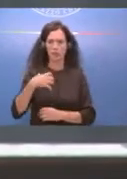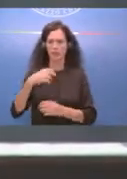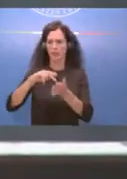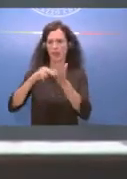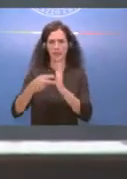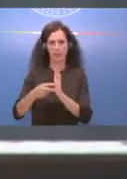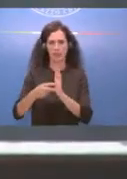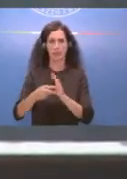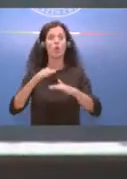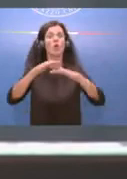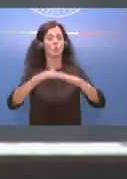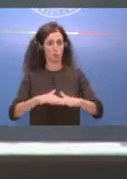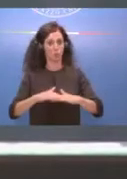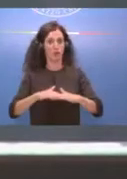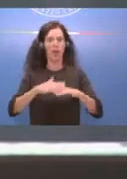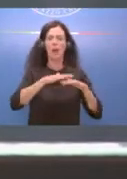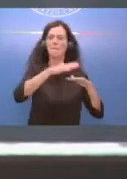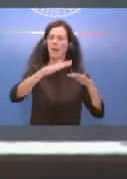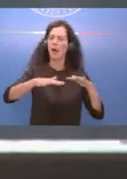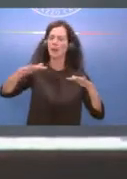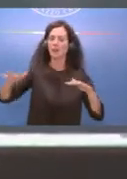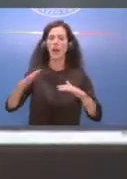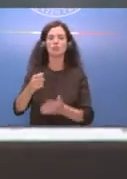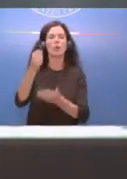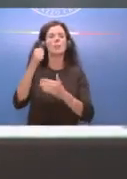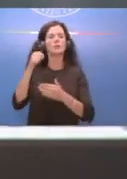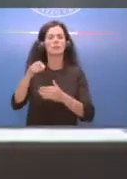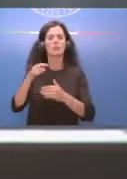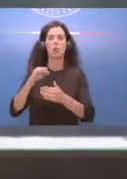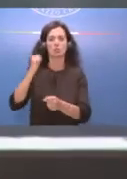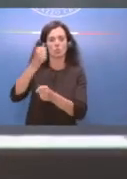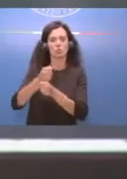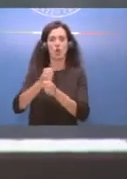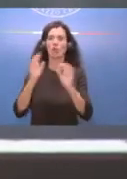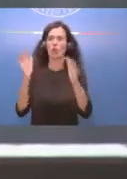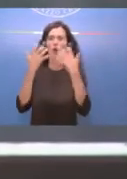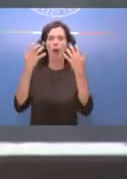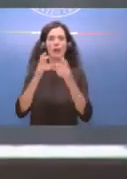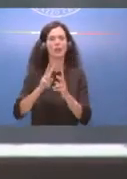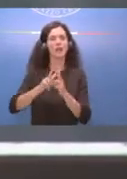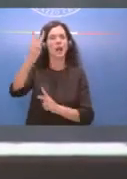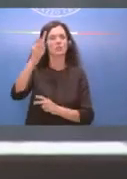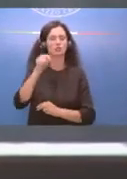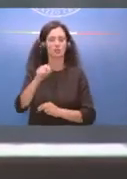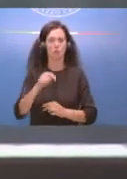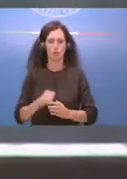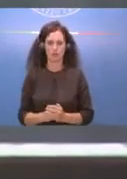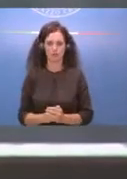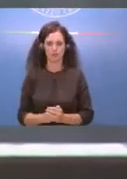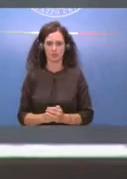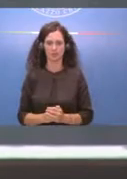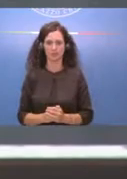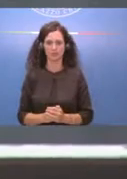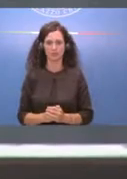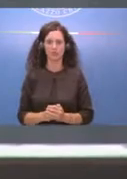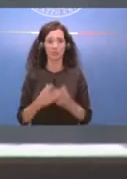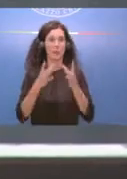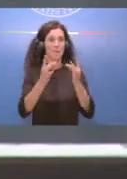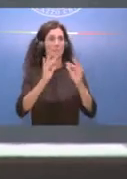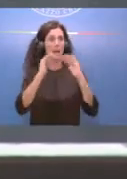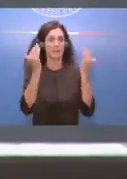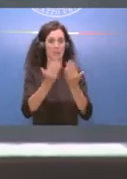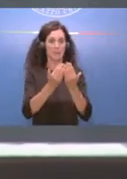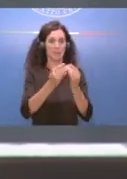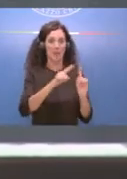tutela il paesaggio e il patrimonio storico e artistico della nazione in fondo anche oggi dopo la pandemia